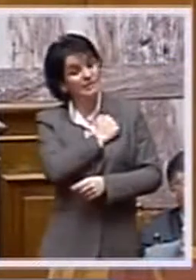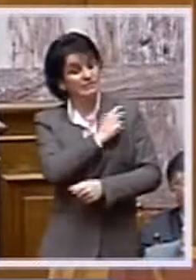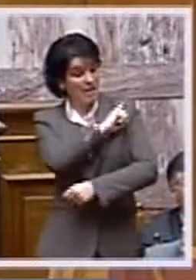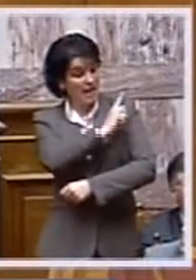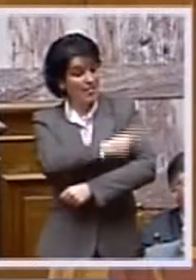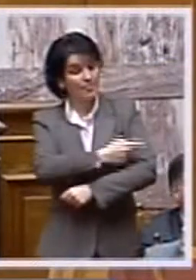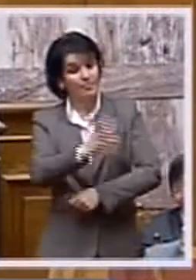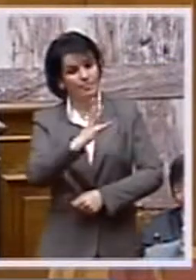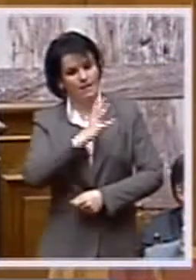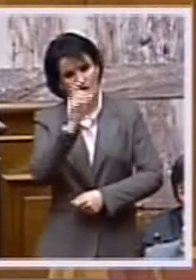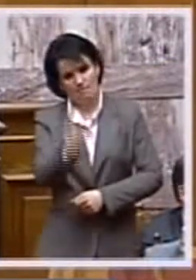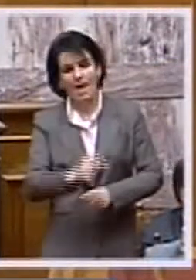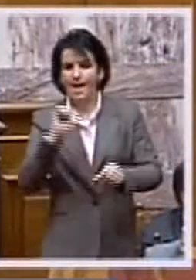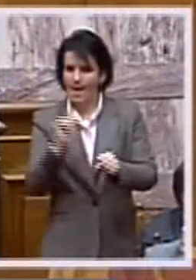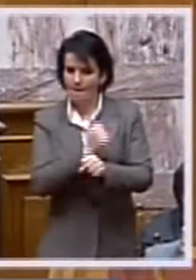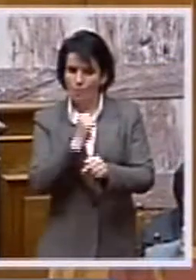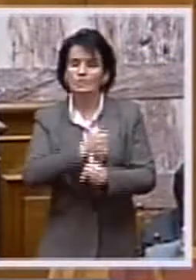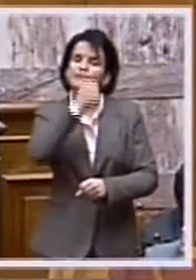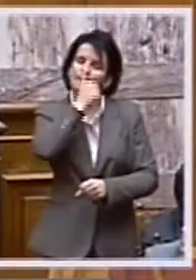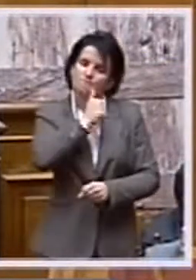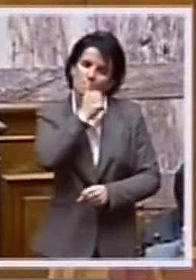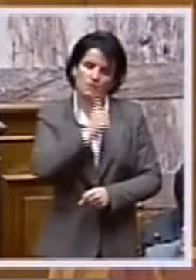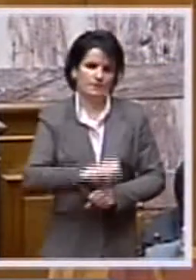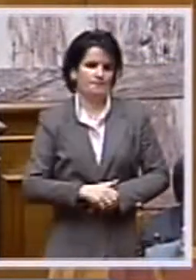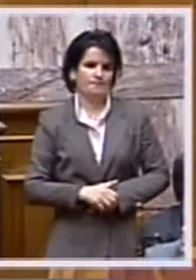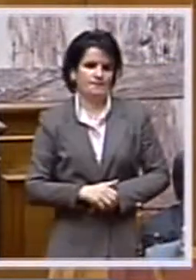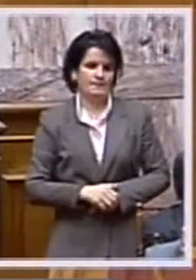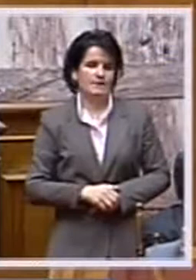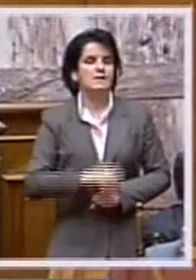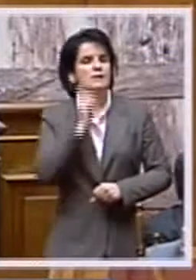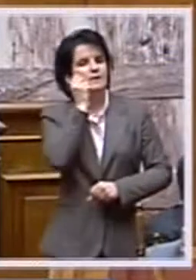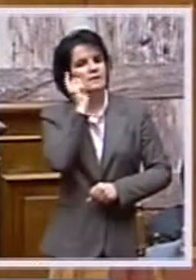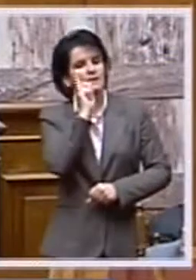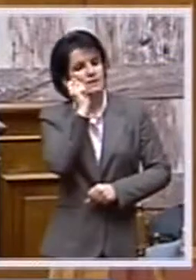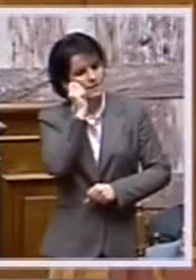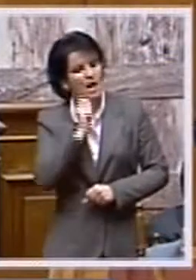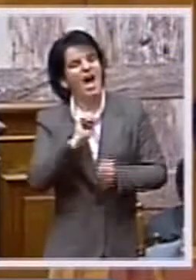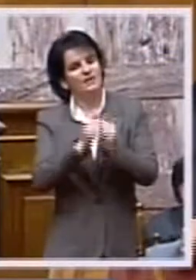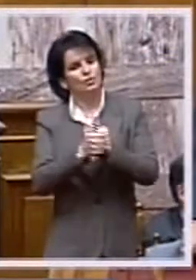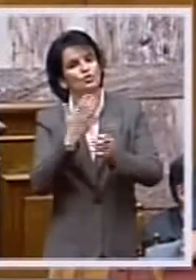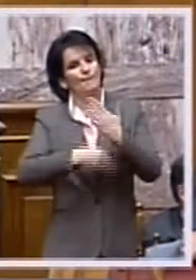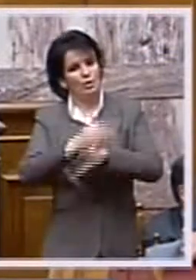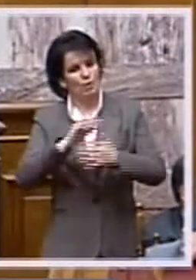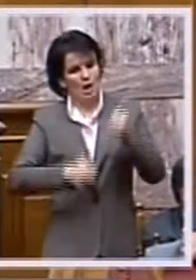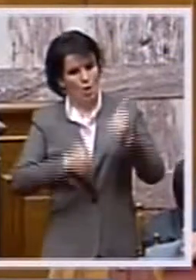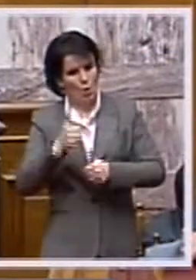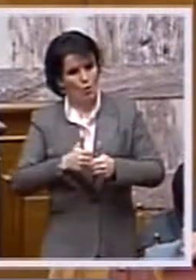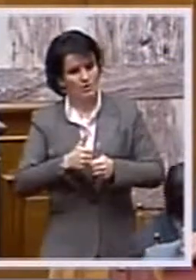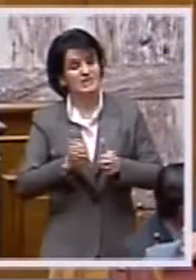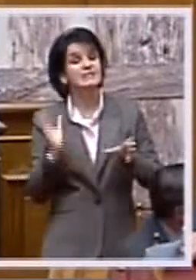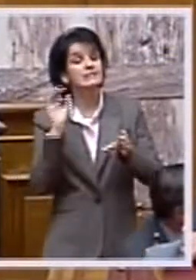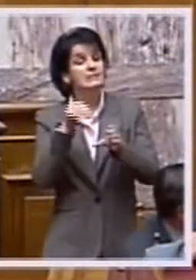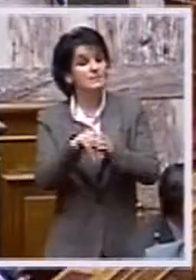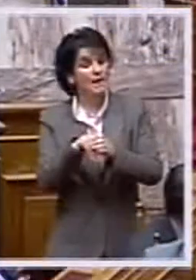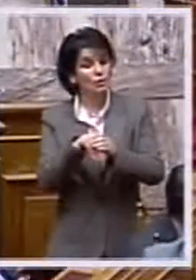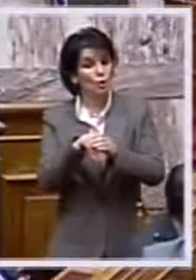δύναμη, την επιμονή, την υπομονή. Αθλήτριες και αθλητές των Παραολυμπιακών Αγώνων, διδάξατε ότι η συμμετοχή είναι